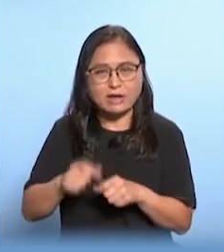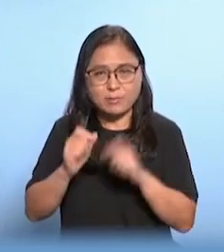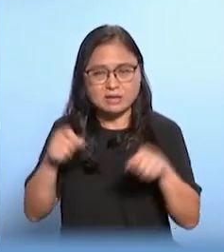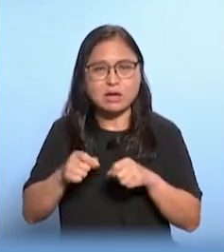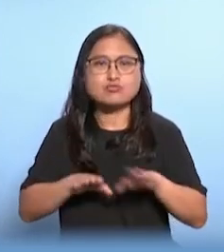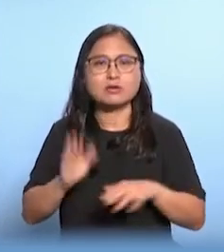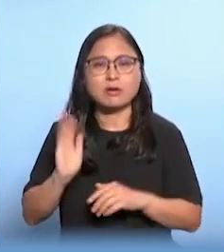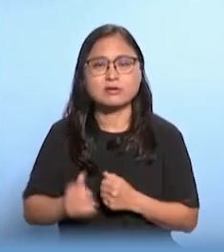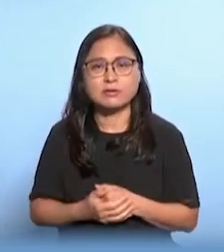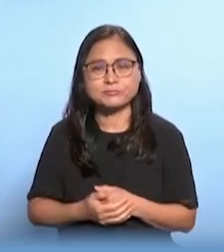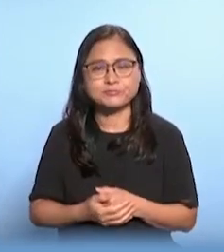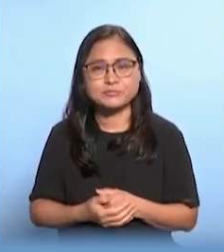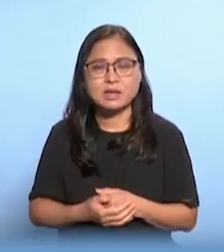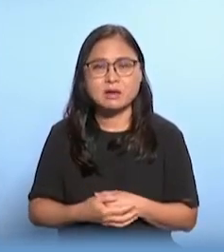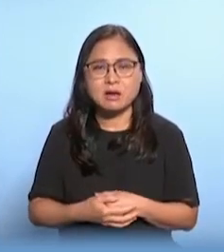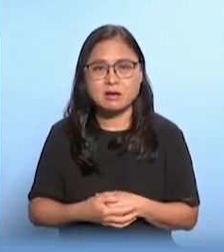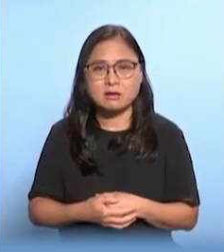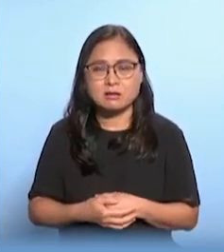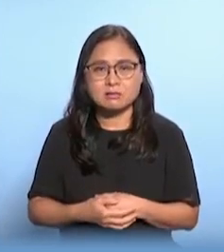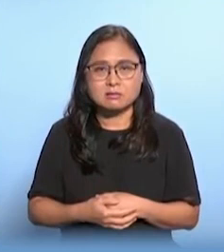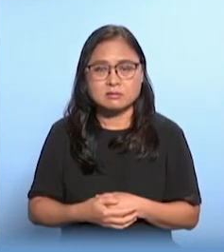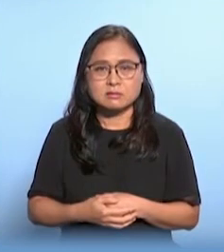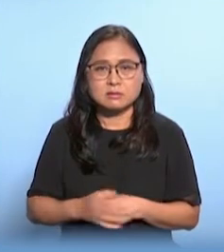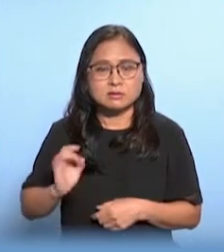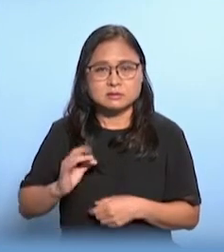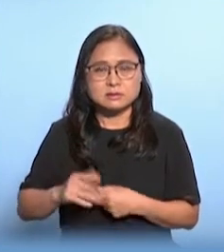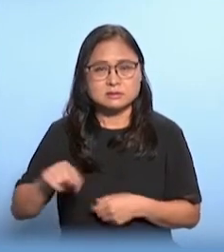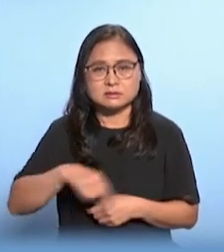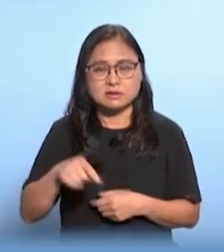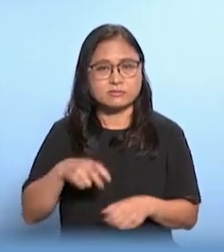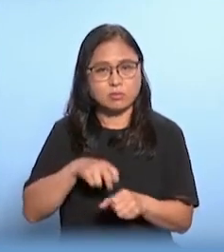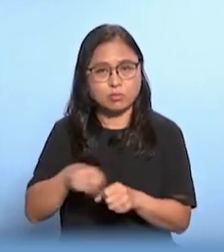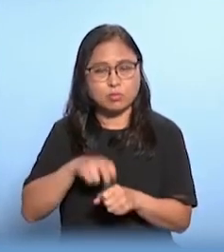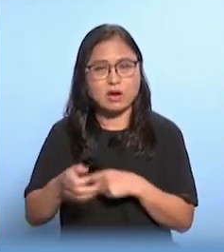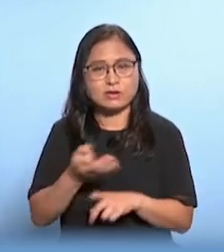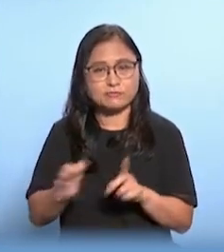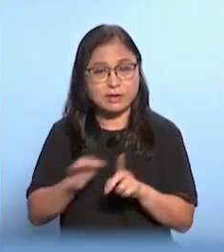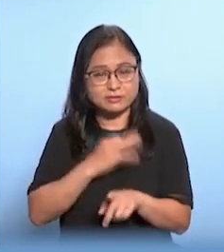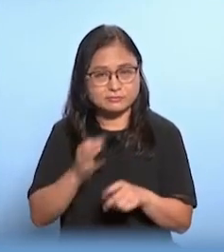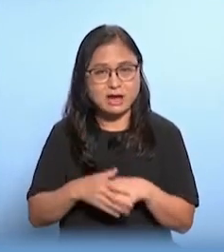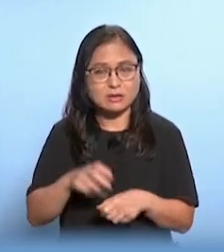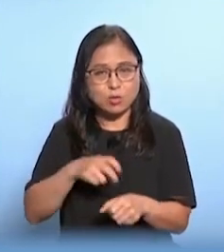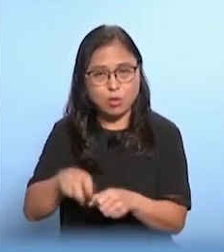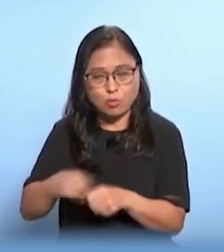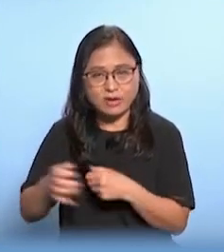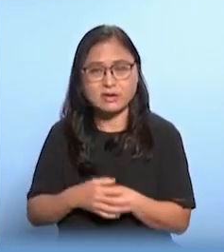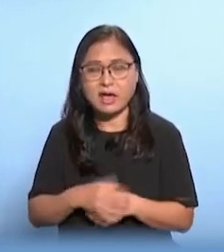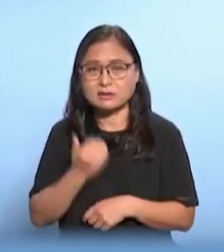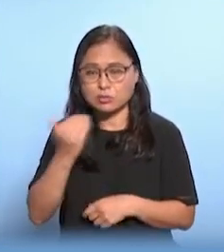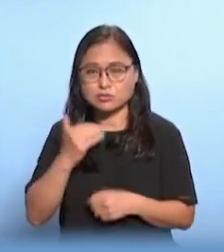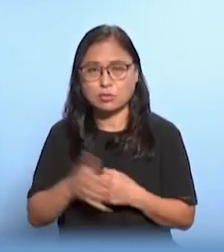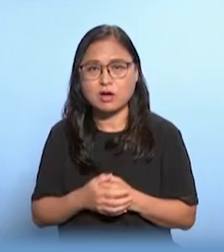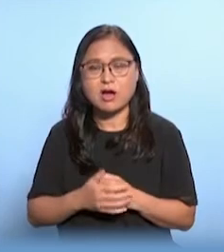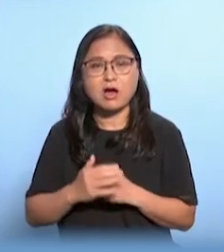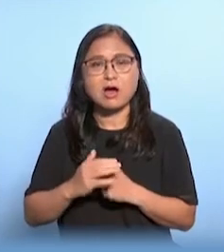在會裏面亦都有明確指出，如果是接獲在私人地方喂飼非法喂飼的舉報，執法人員會展